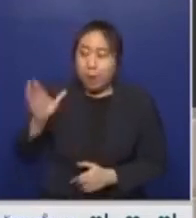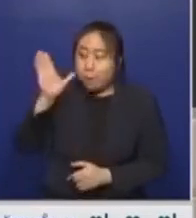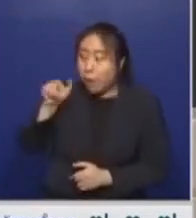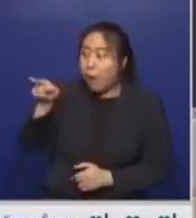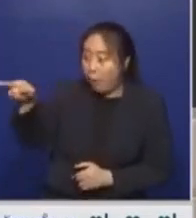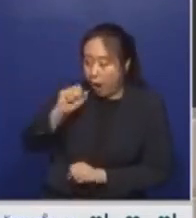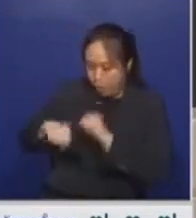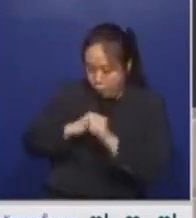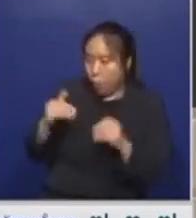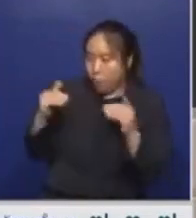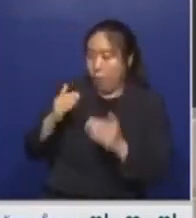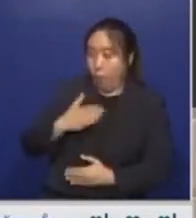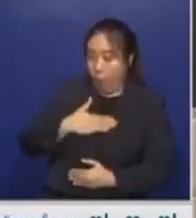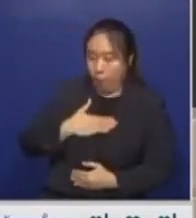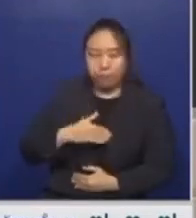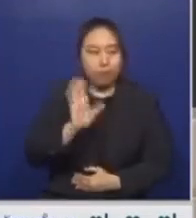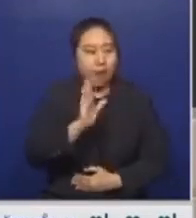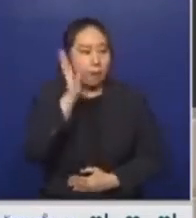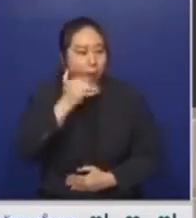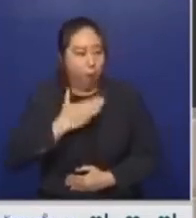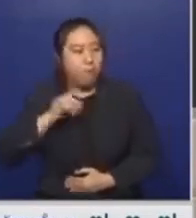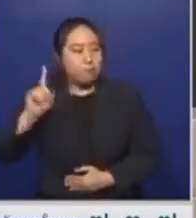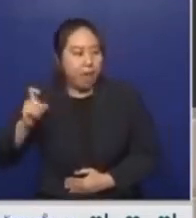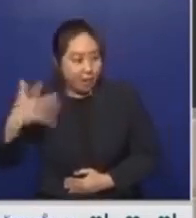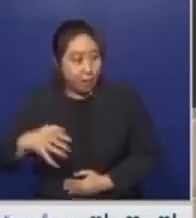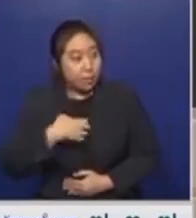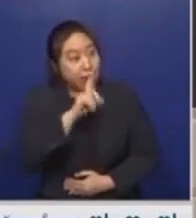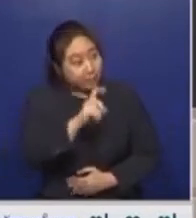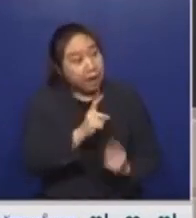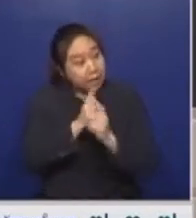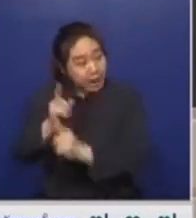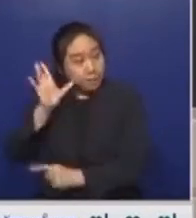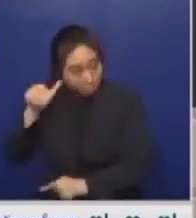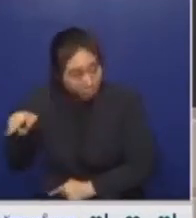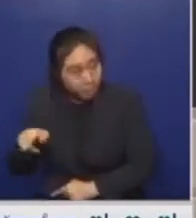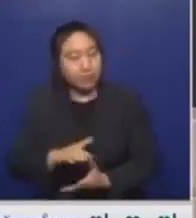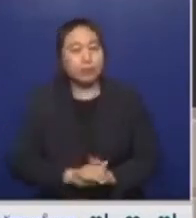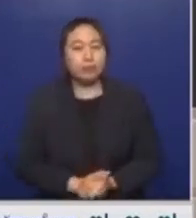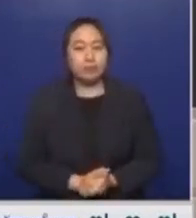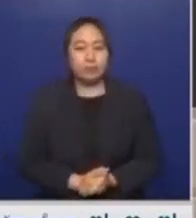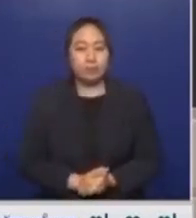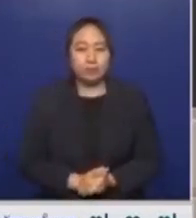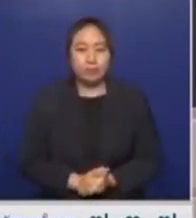อๆกับผมอะครับ อ๋อบิดาผมตายไปแล้วครับจะตายตามบิดาผมไปหรือเปล่าครับ